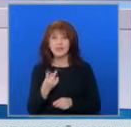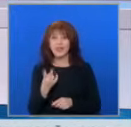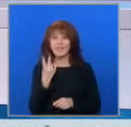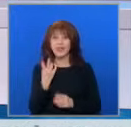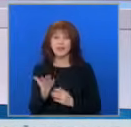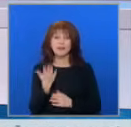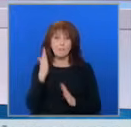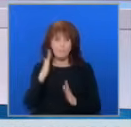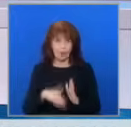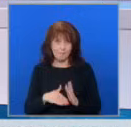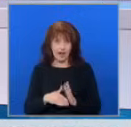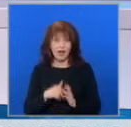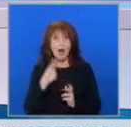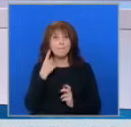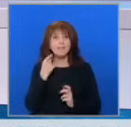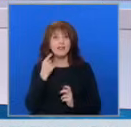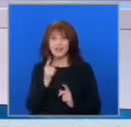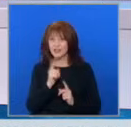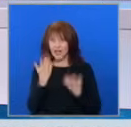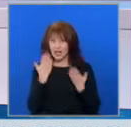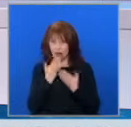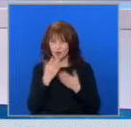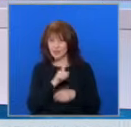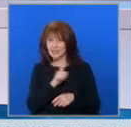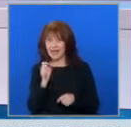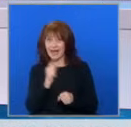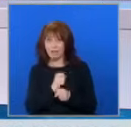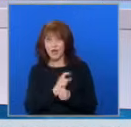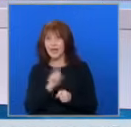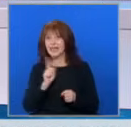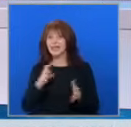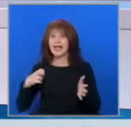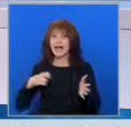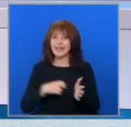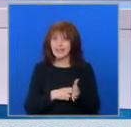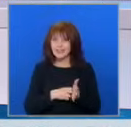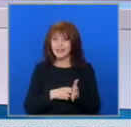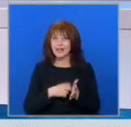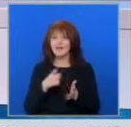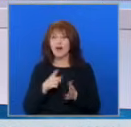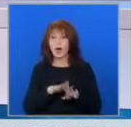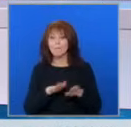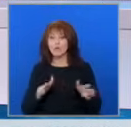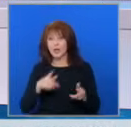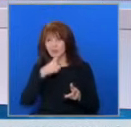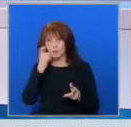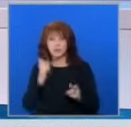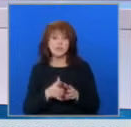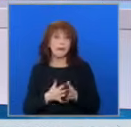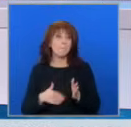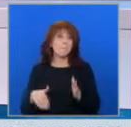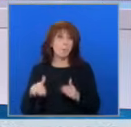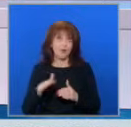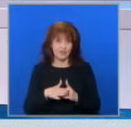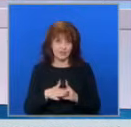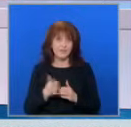2000 по-малко. Младежите, които не учат и не работят и не са регистрирани в бюрата по труда, обаче са много повече. Според